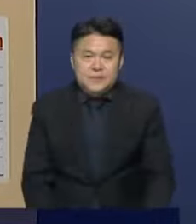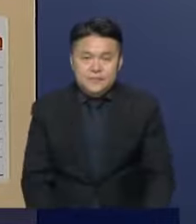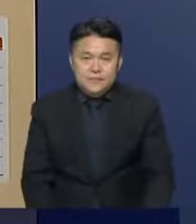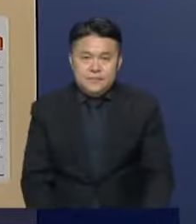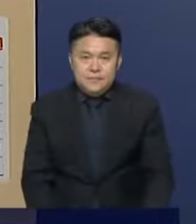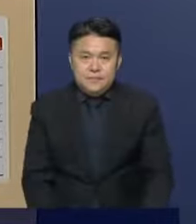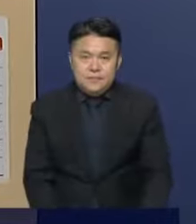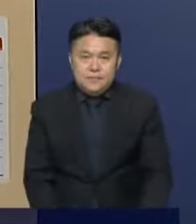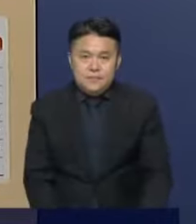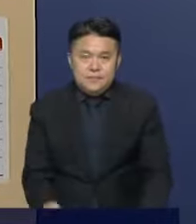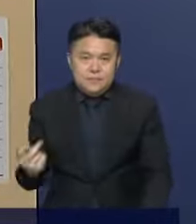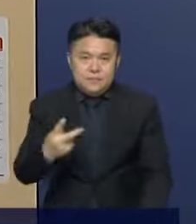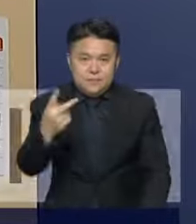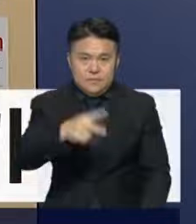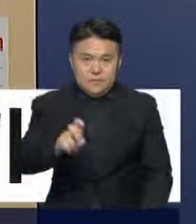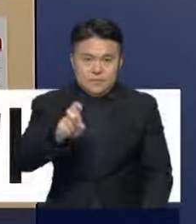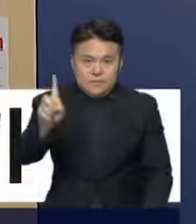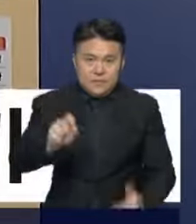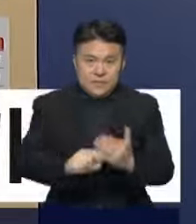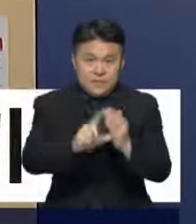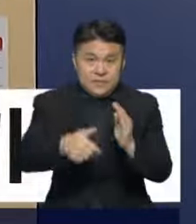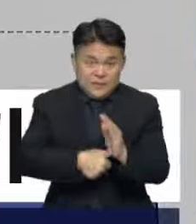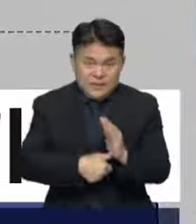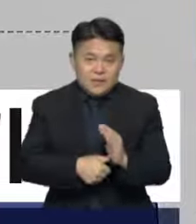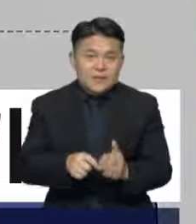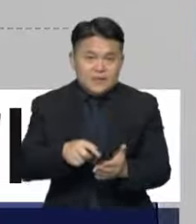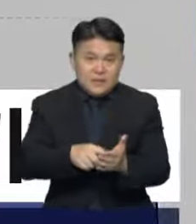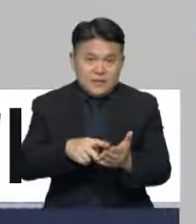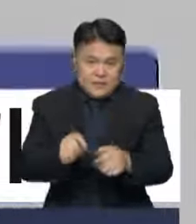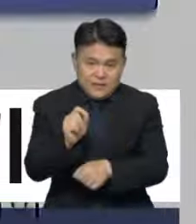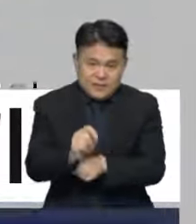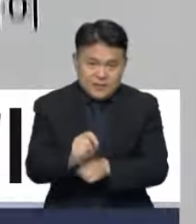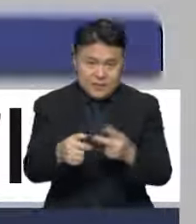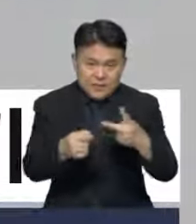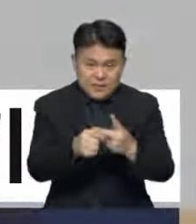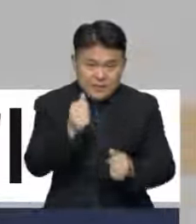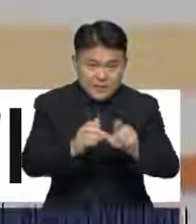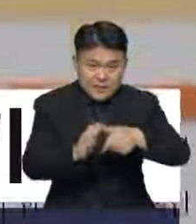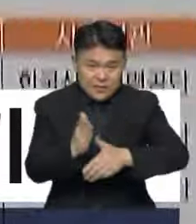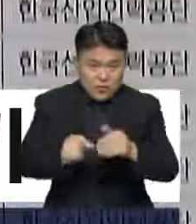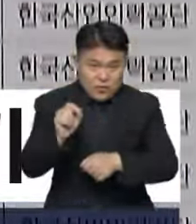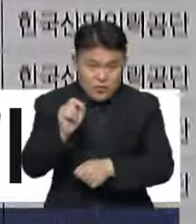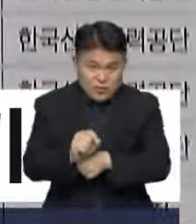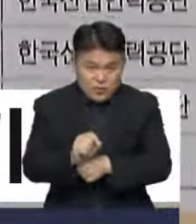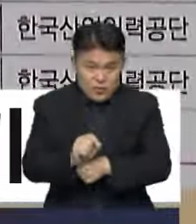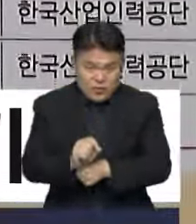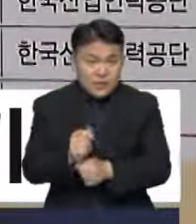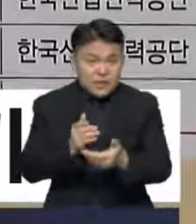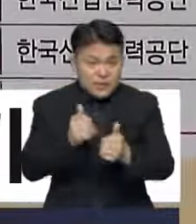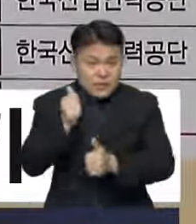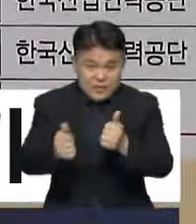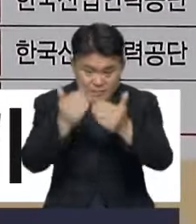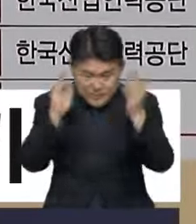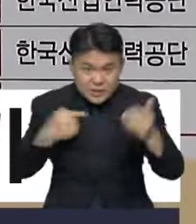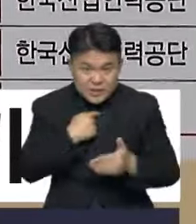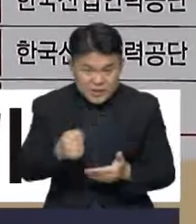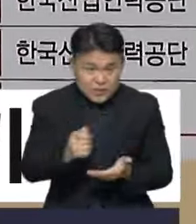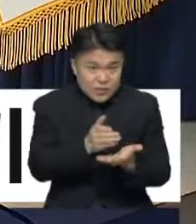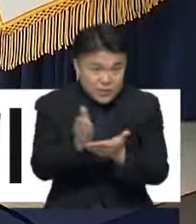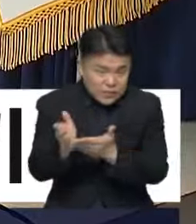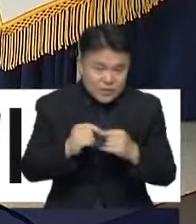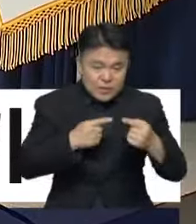설 지난 2021년 9월 세무사 2차 시험에서 공무원이 면제받은 과목의 과이 82.1%